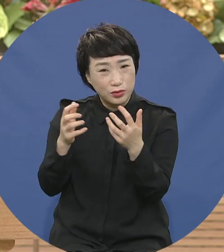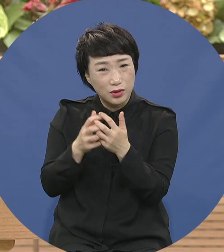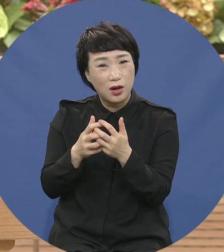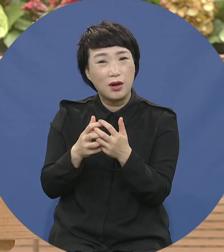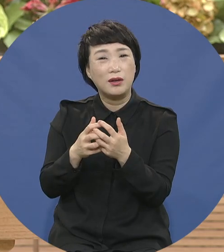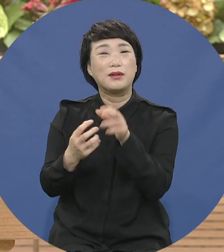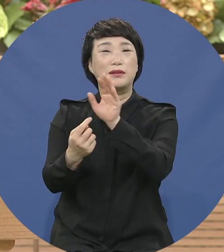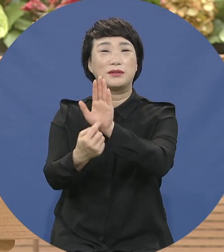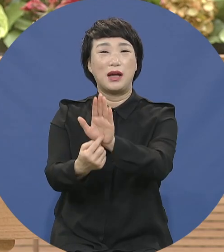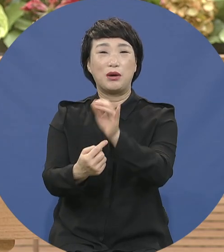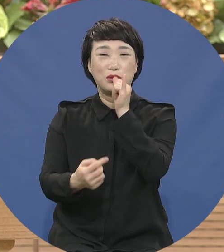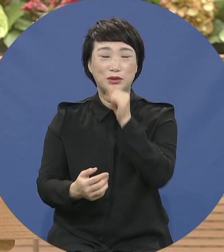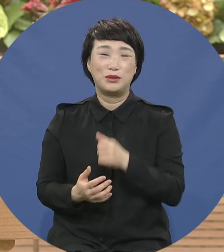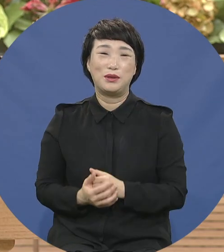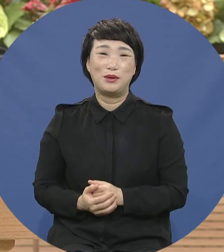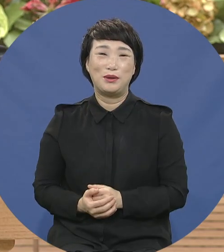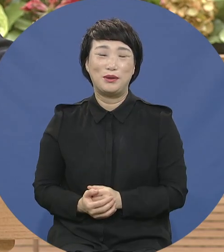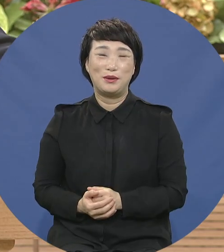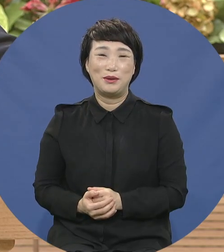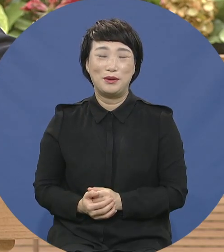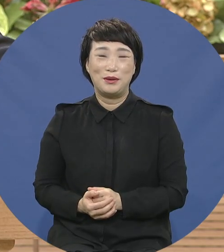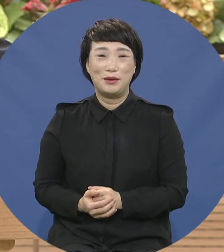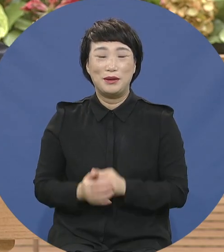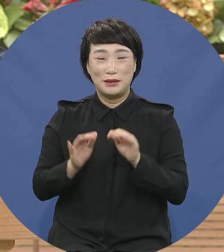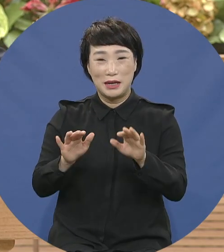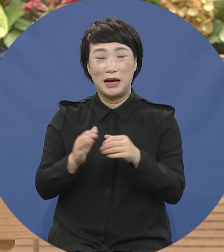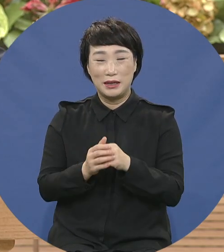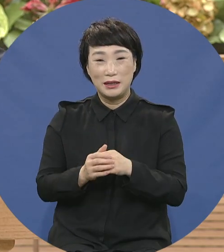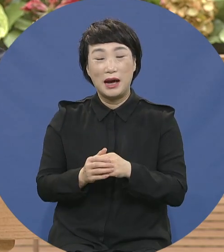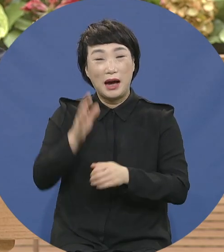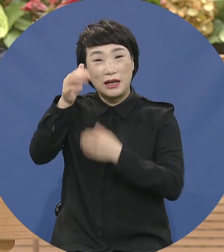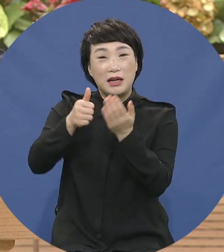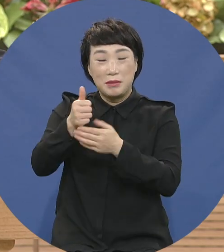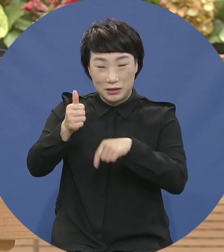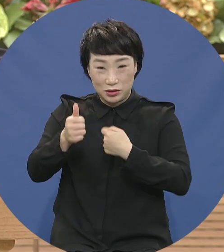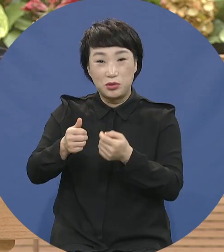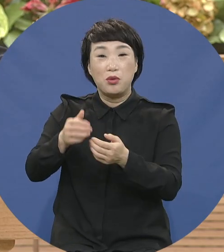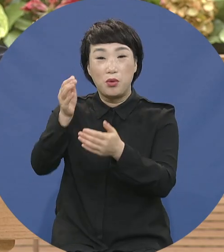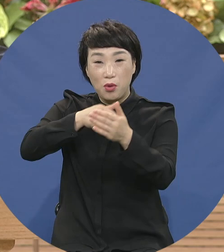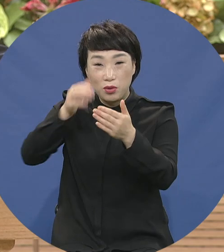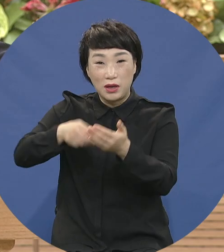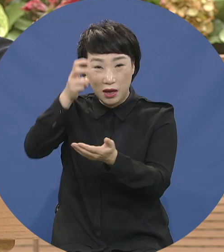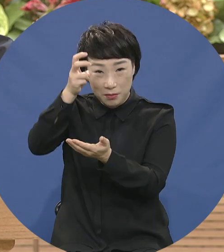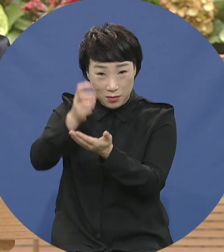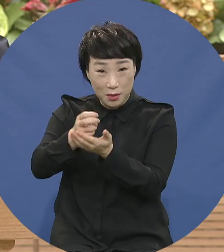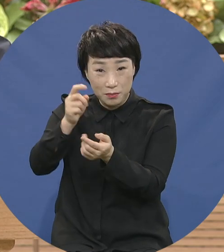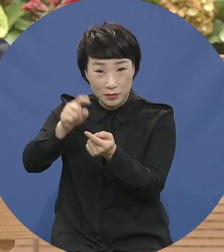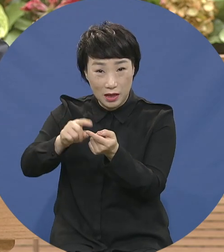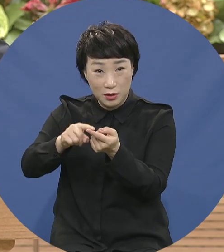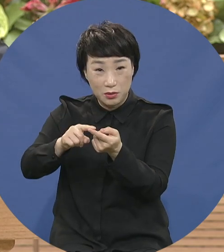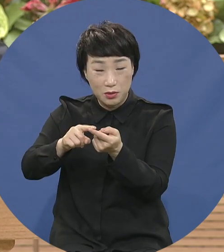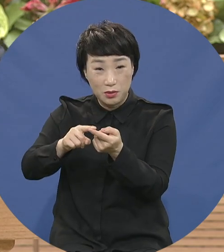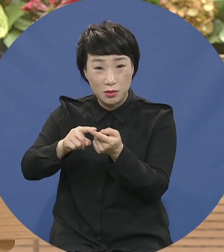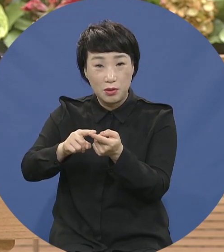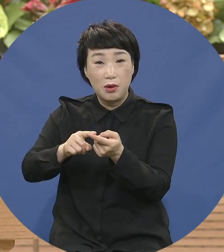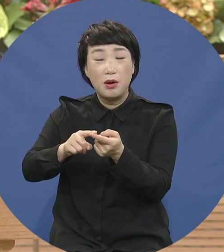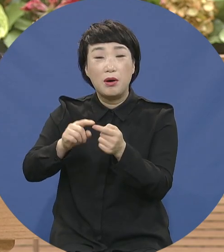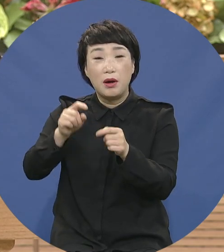풍성하게 나타내시는데 스스로 자신의 공의로운 법대로